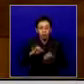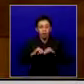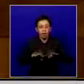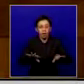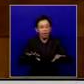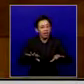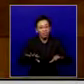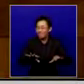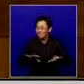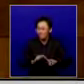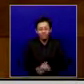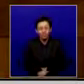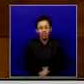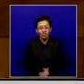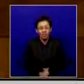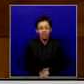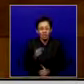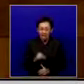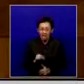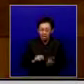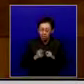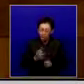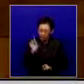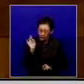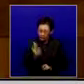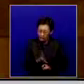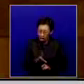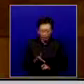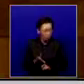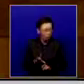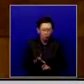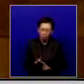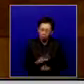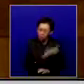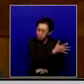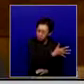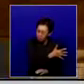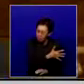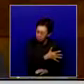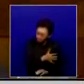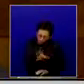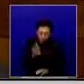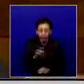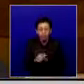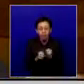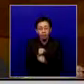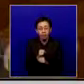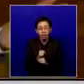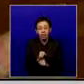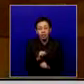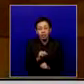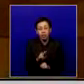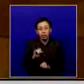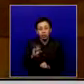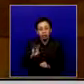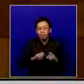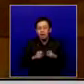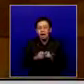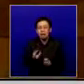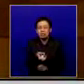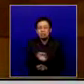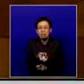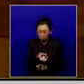ไม่เคยมีครั้งไหนที่รุนแรงอย่างนี้วิกฤตปี2008เป็นแค่จิบจอยไปเสียแล้วเมื่อจะเจอเห